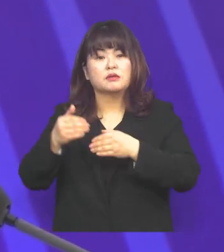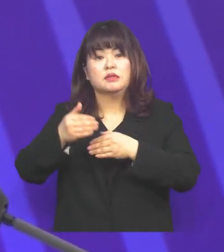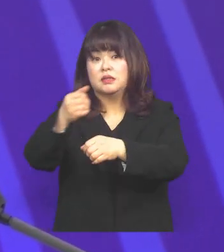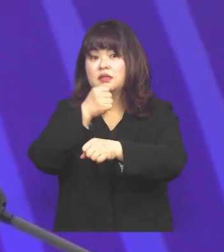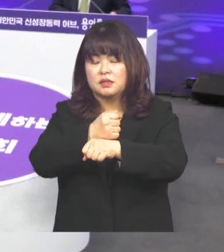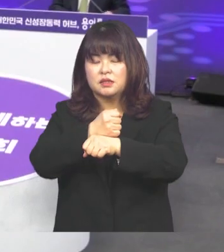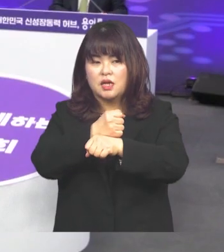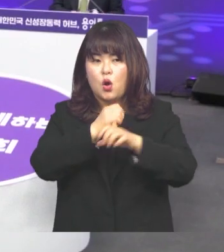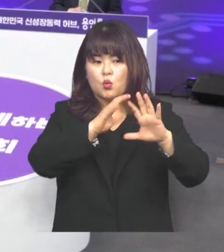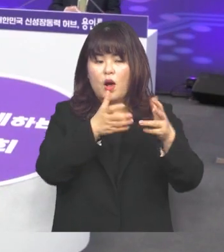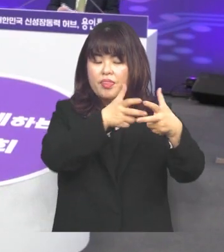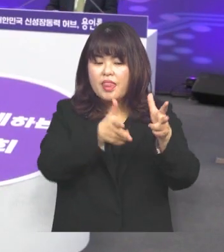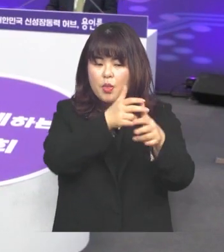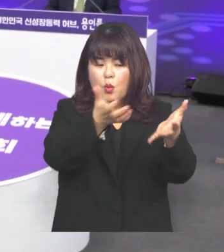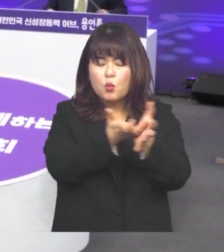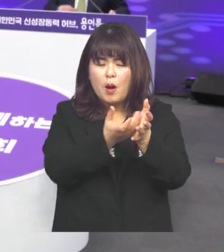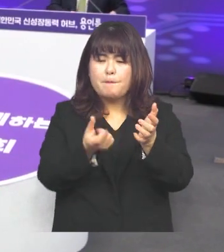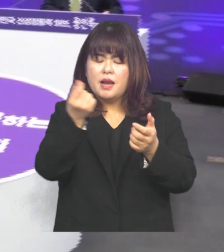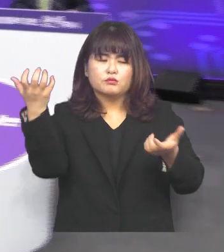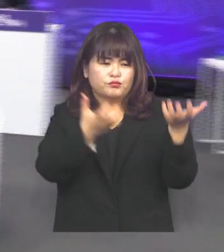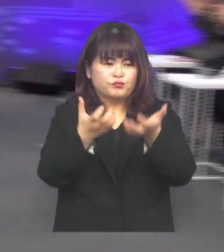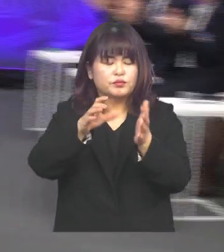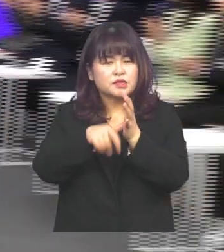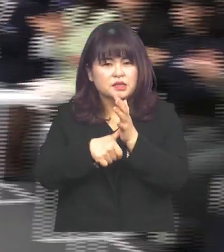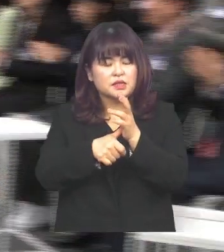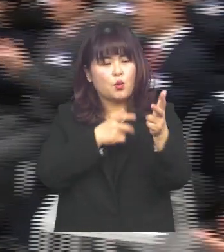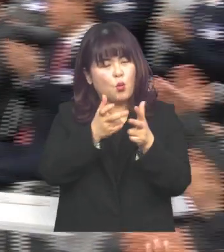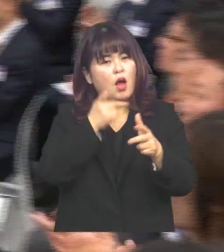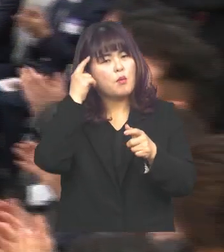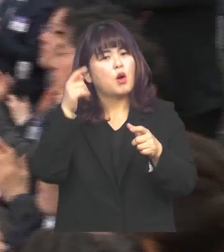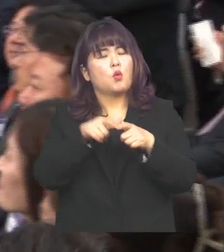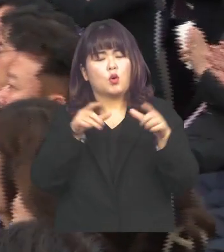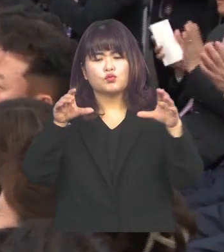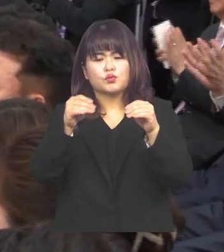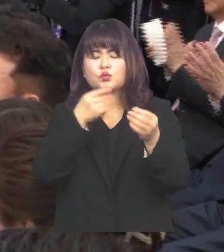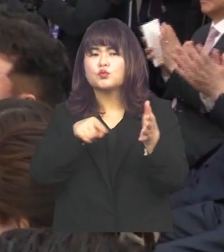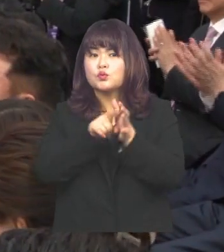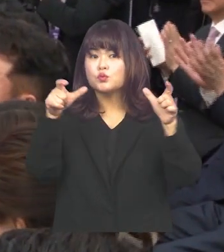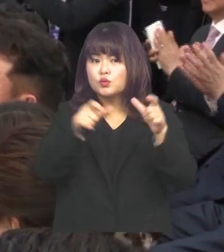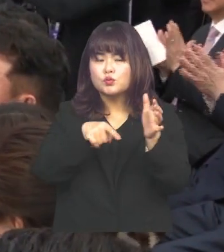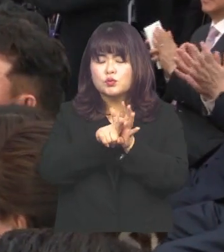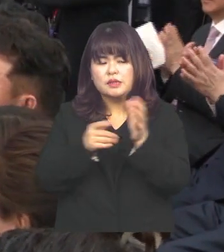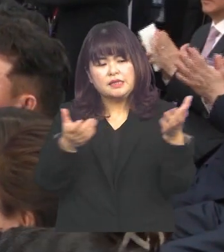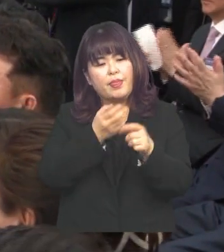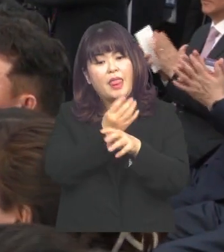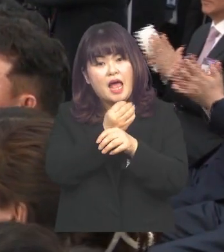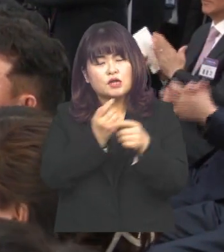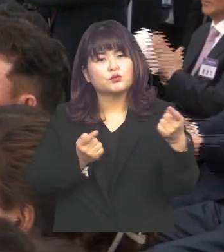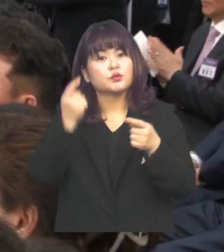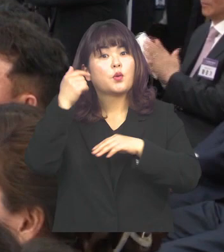진행하며 국가산단 구역 내 기업들이 이주 과정에서 기업과 공장의 가동 중단을 최소화할 수 있도록 이전 시기를